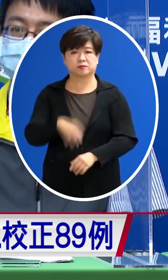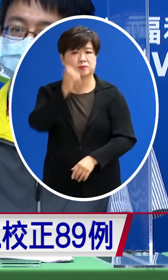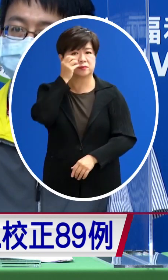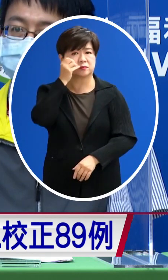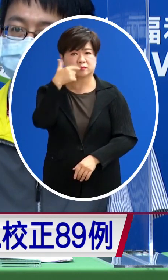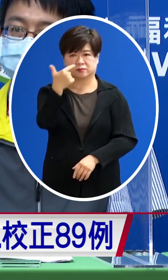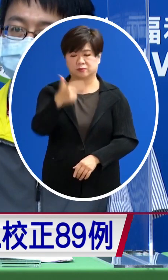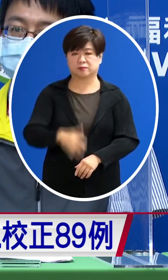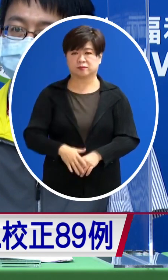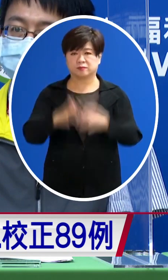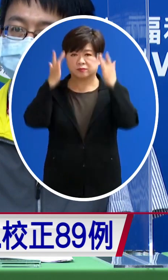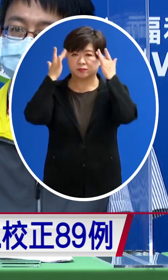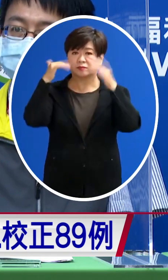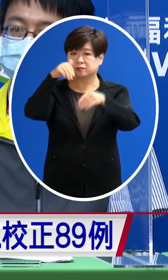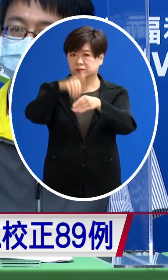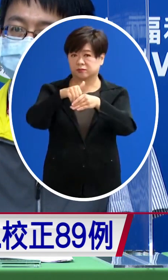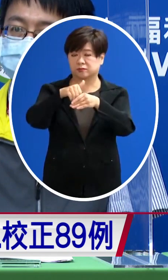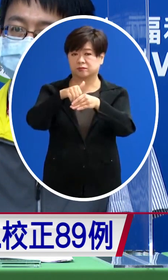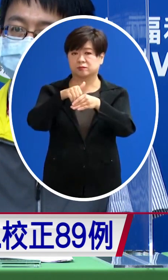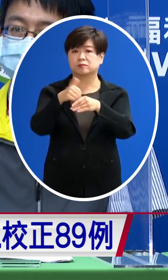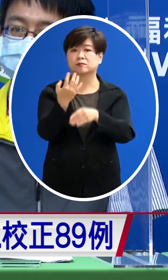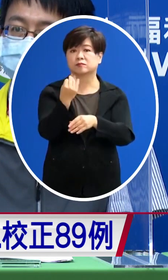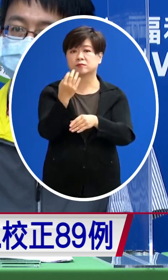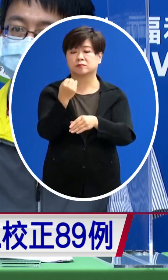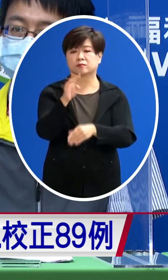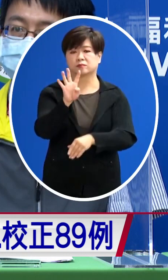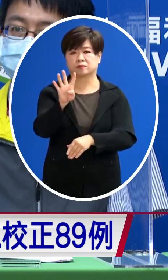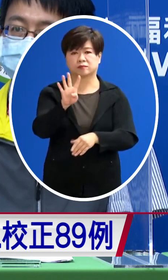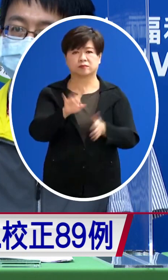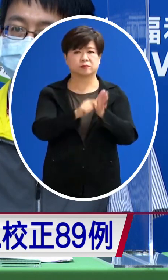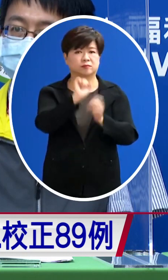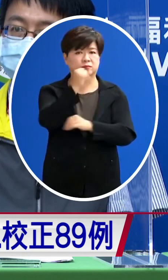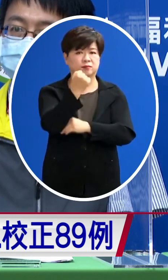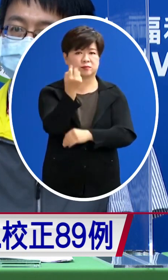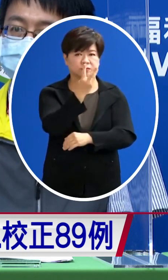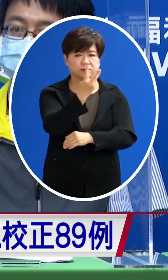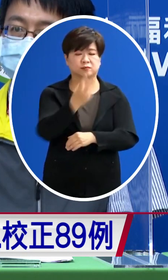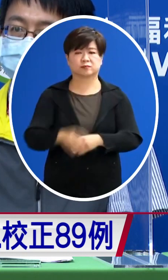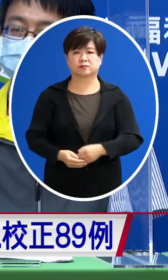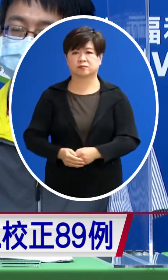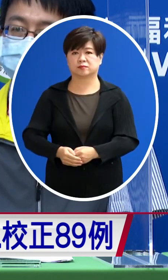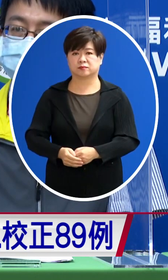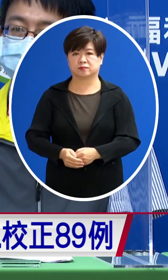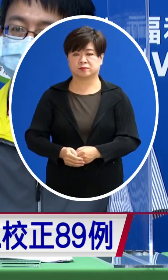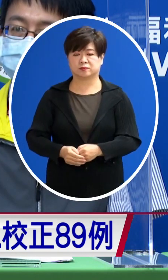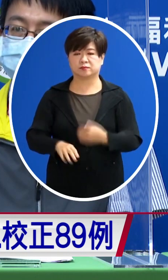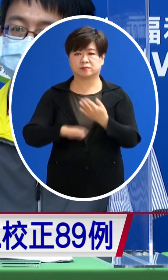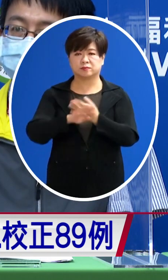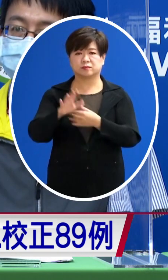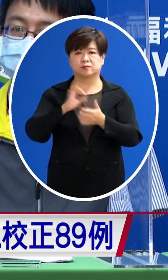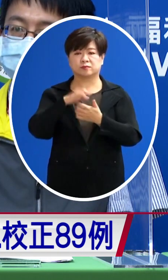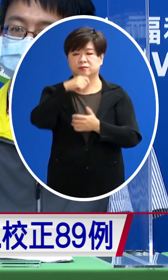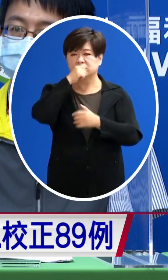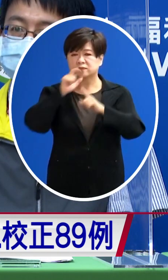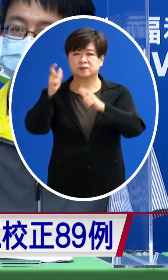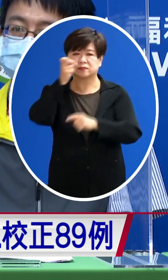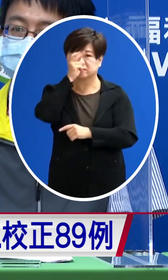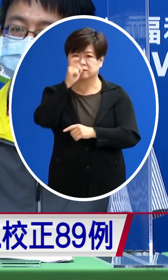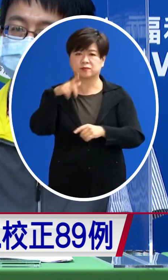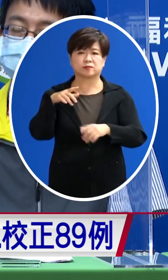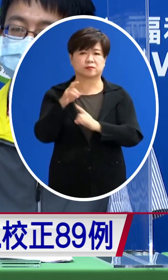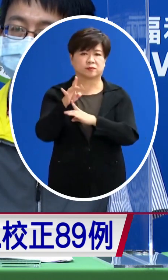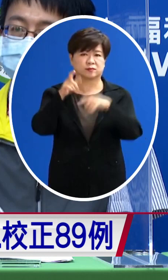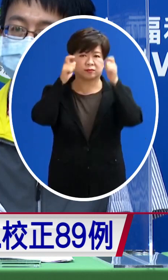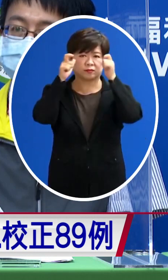县6例，南投哈。南投4例，嘉义3例，那其他在连江、台东、宜兰、新竹、高雄各